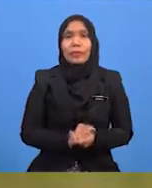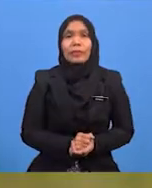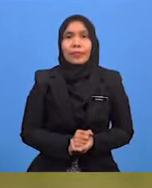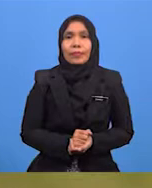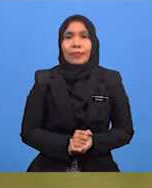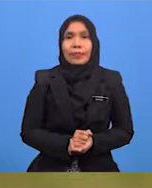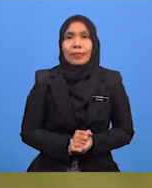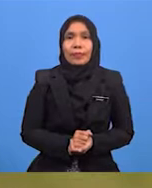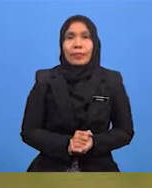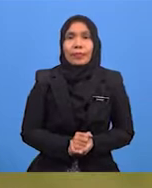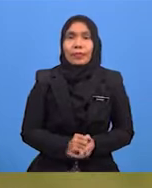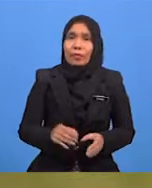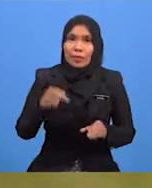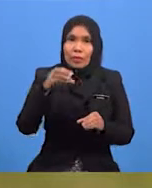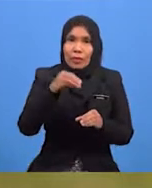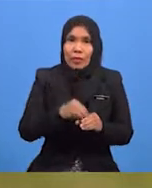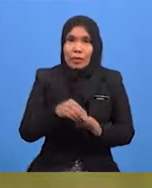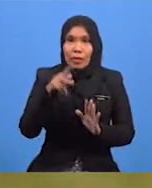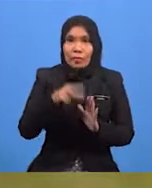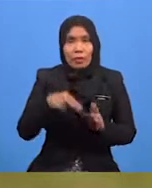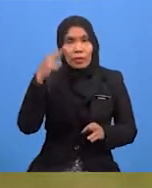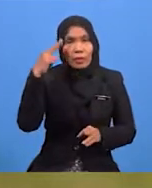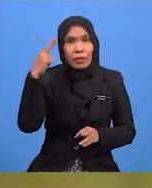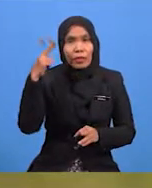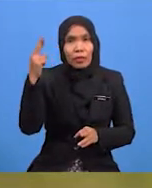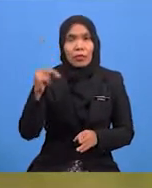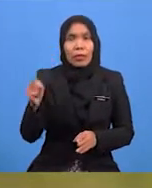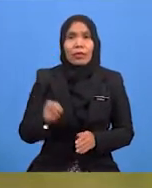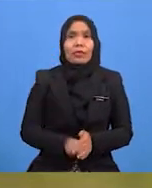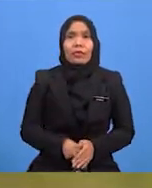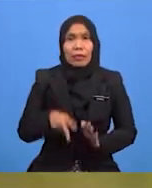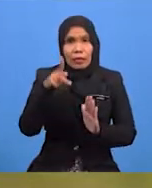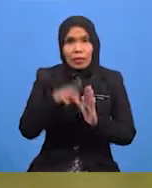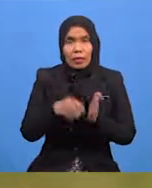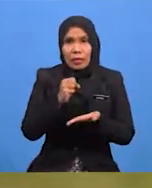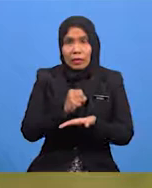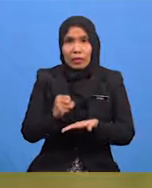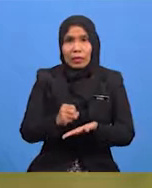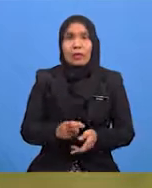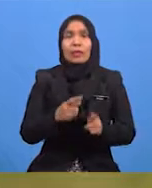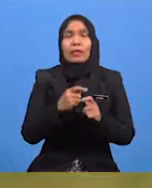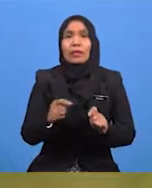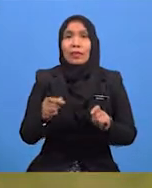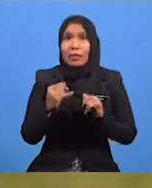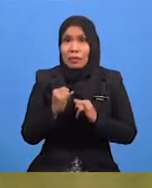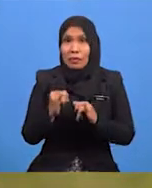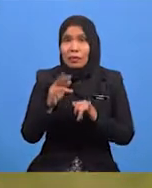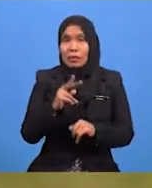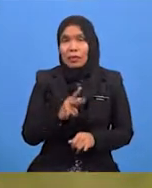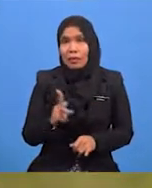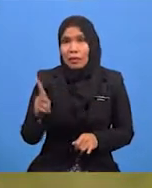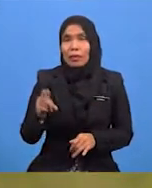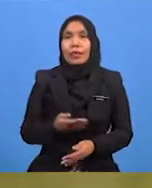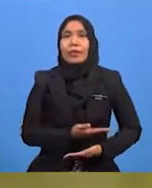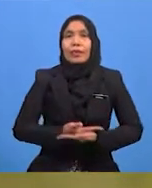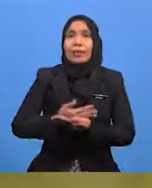Huraiannya ialah, dalam kerisauan, penyajak telah mengizinkan anaknya berhijrah ke